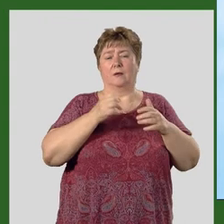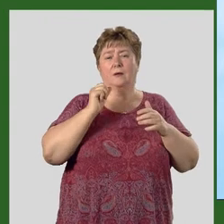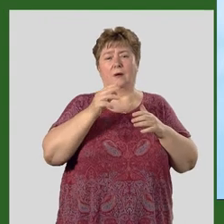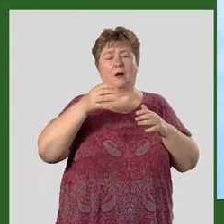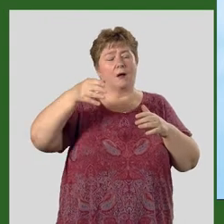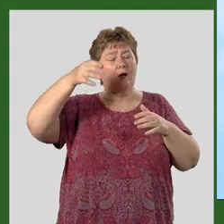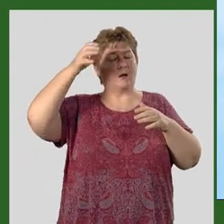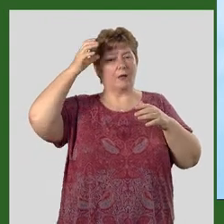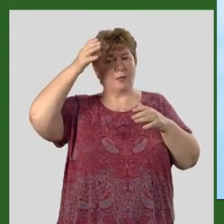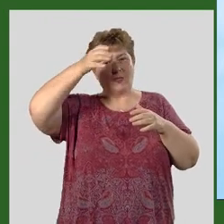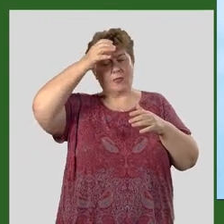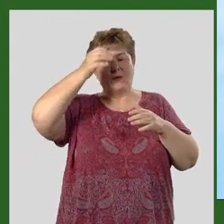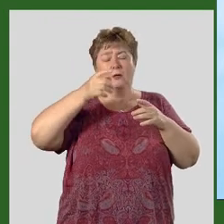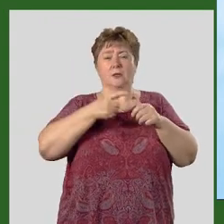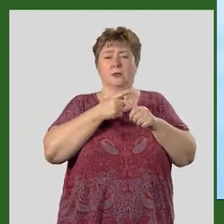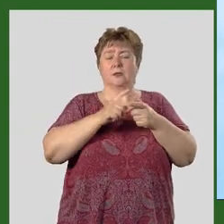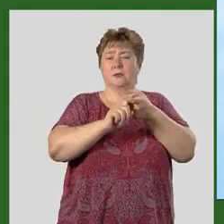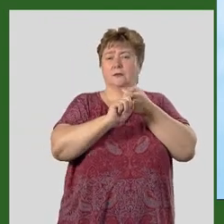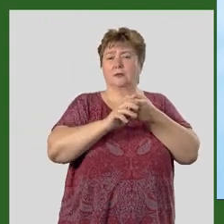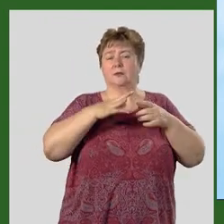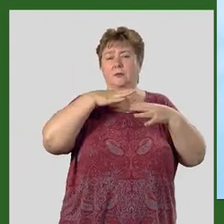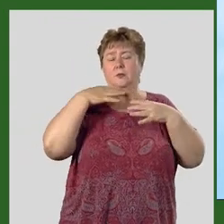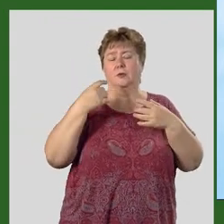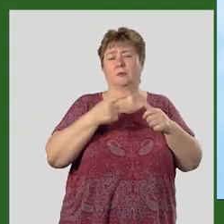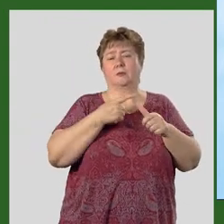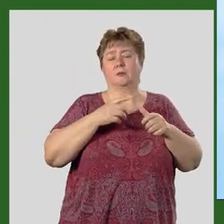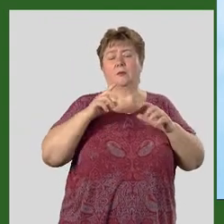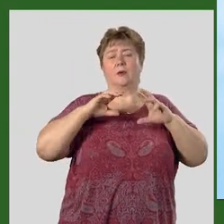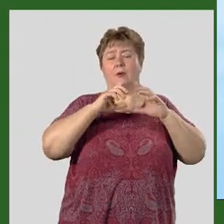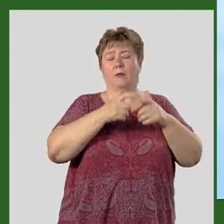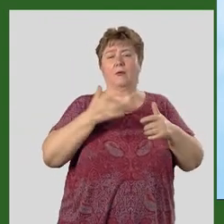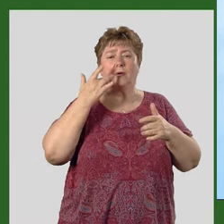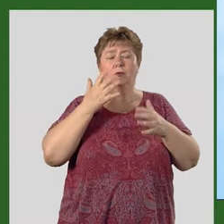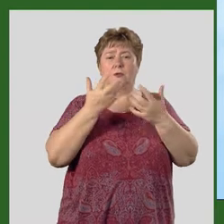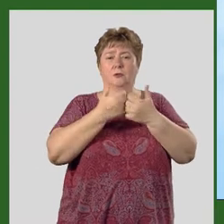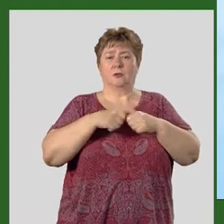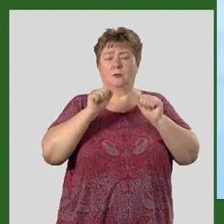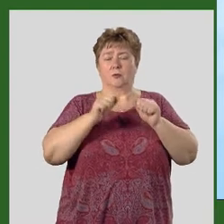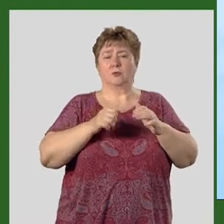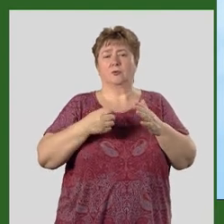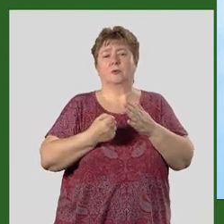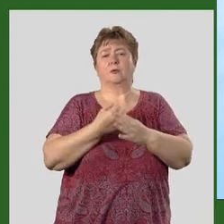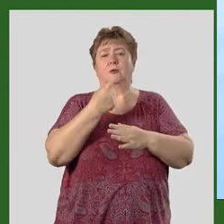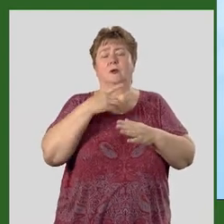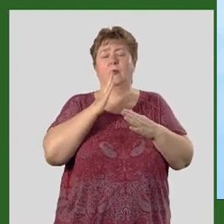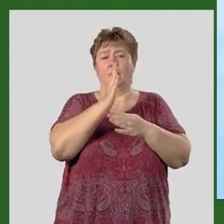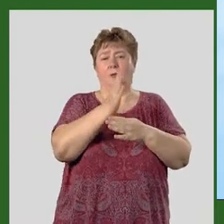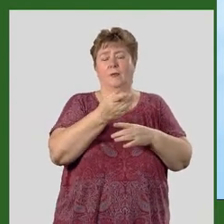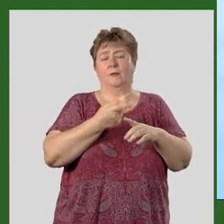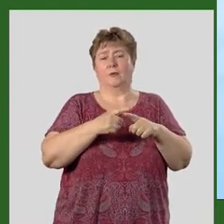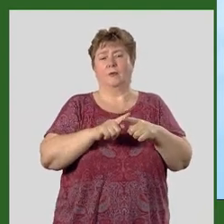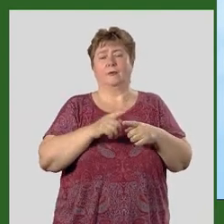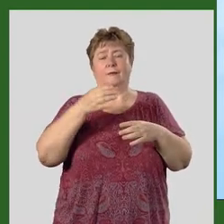науки связано с именами многих ученых-географов, которых можно считать основателями данного